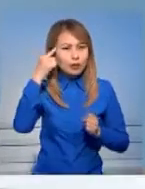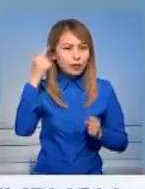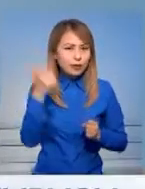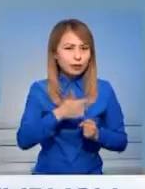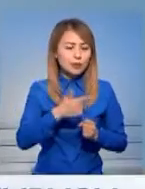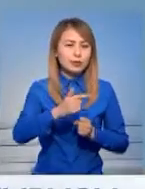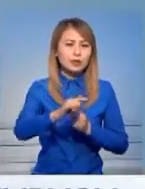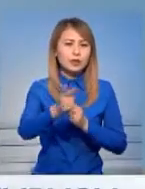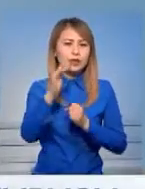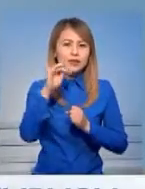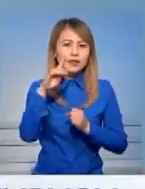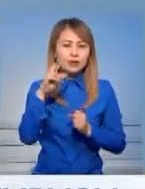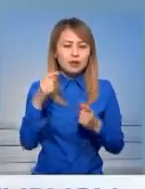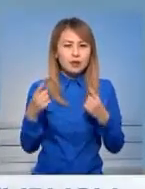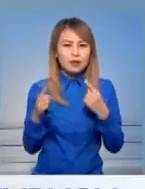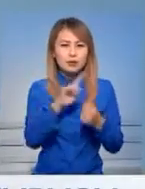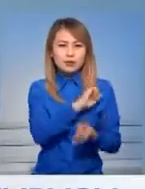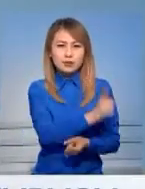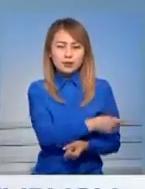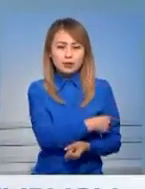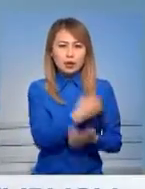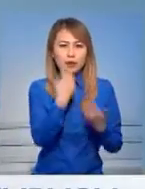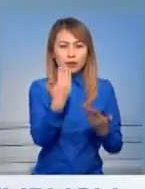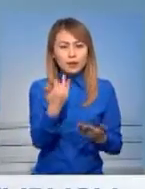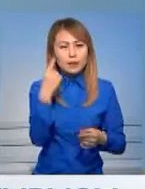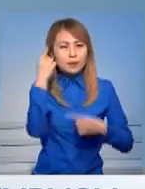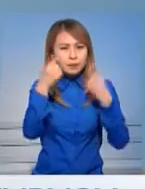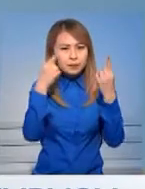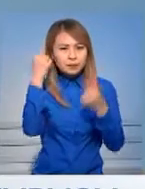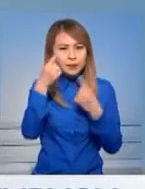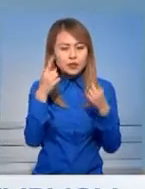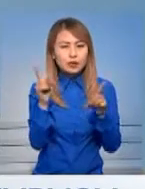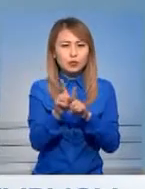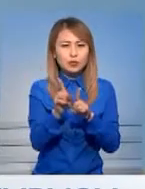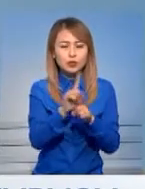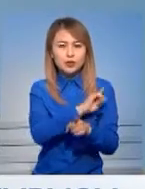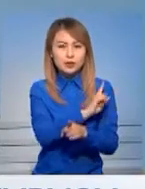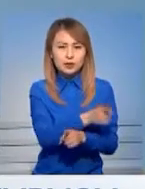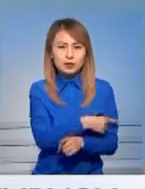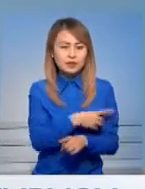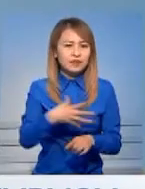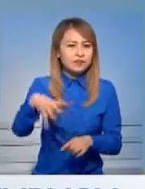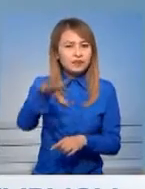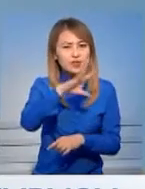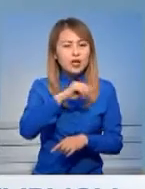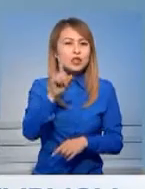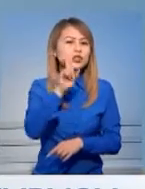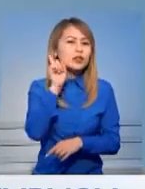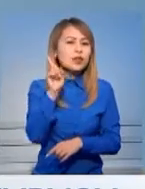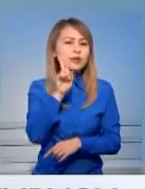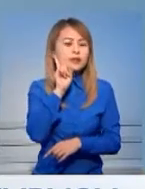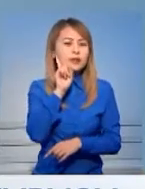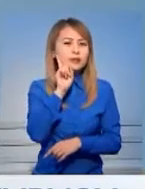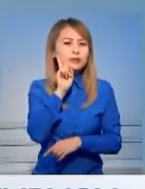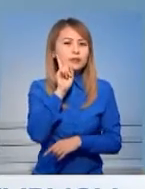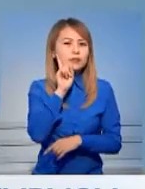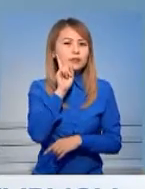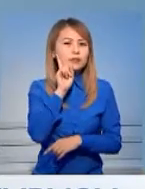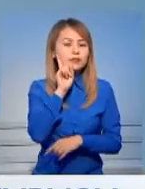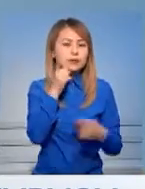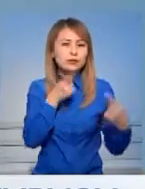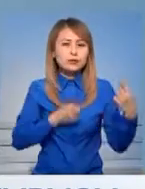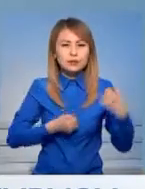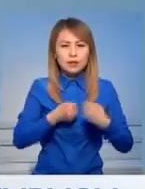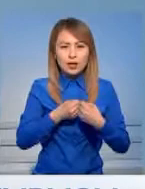жаңағыдай физикалық мықты болуы да, оның моральді психологиялық мықты болуы да, оның барлығы жастардың жаңағыдай